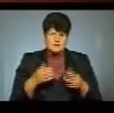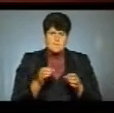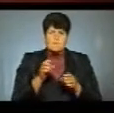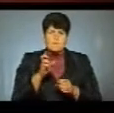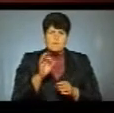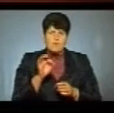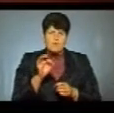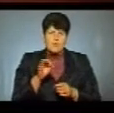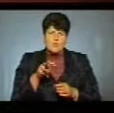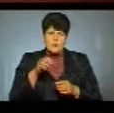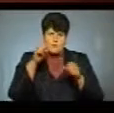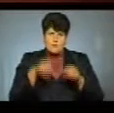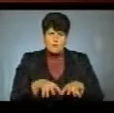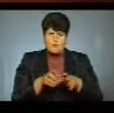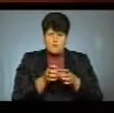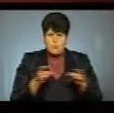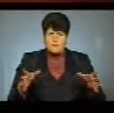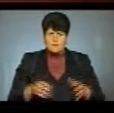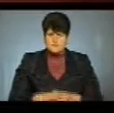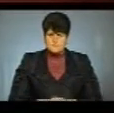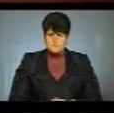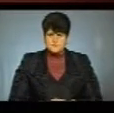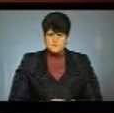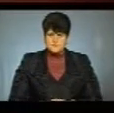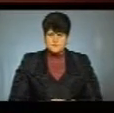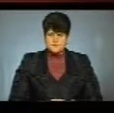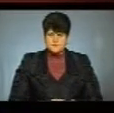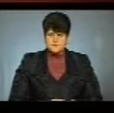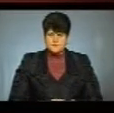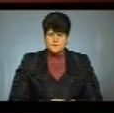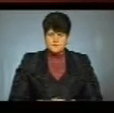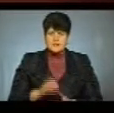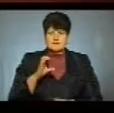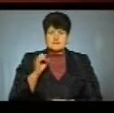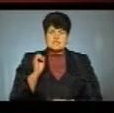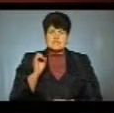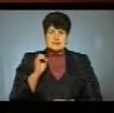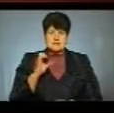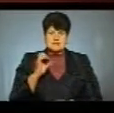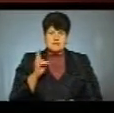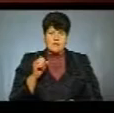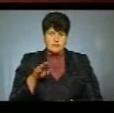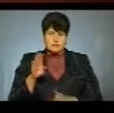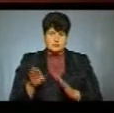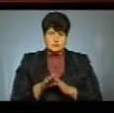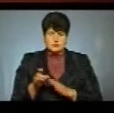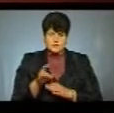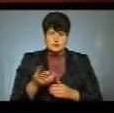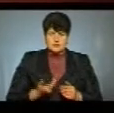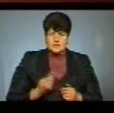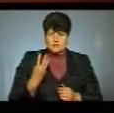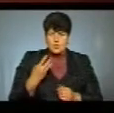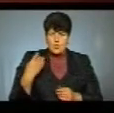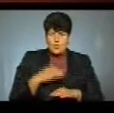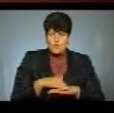речниця пожежно-рятувальної служби області Ірина Крупа. У Скалаті Підволочиського району жителі трьох вулиць вимагали